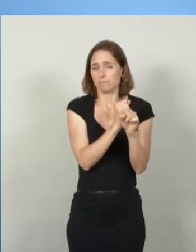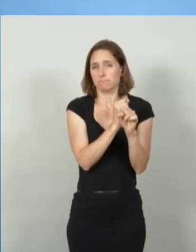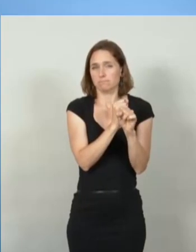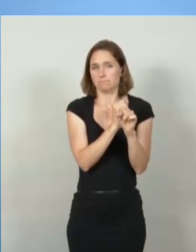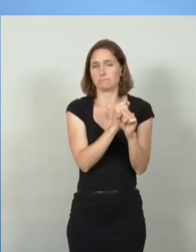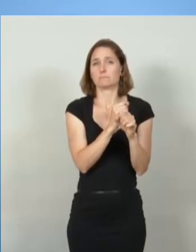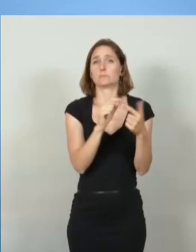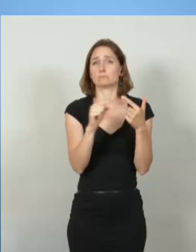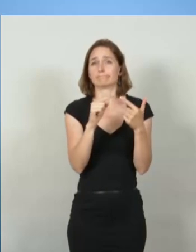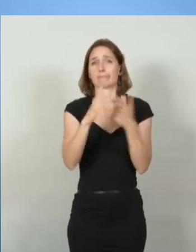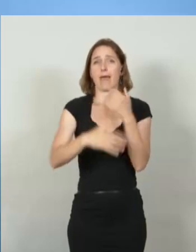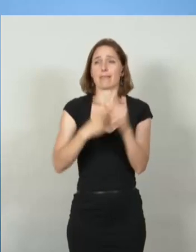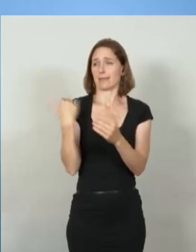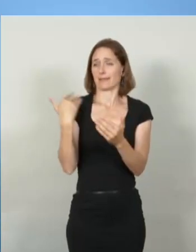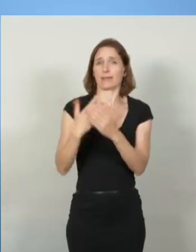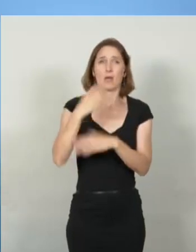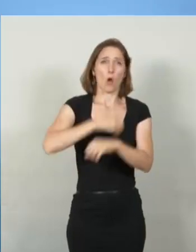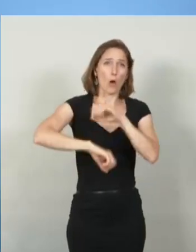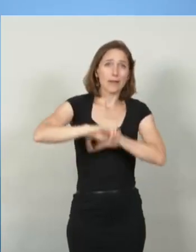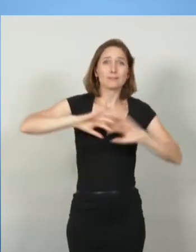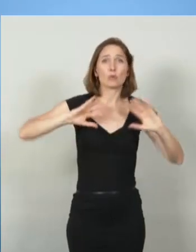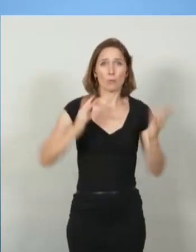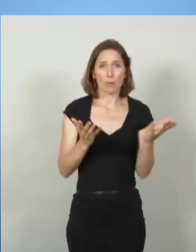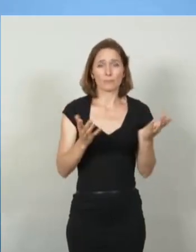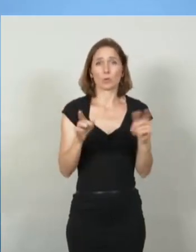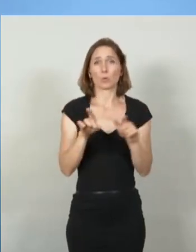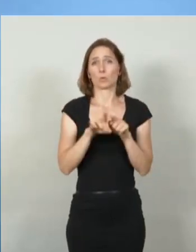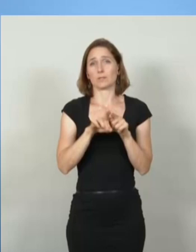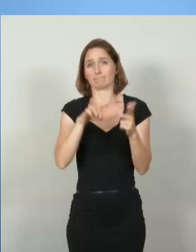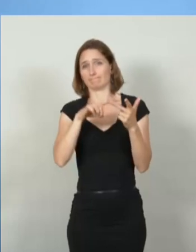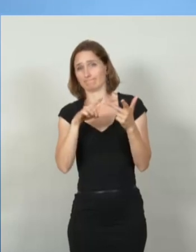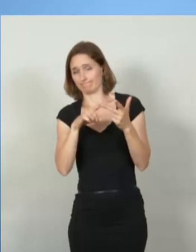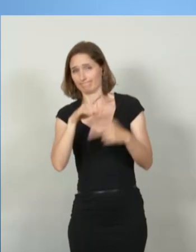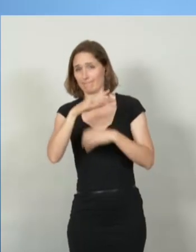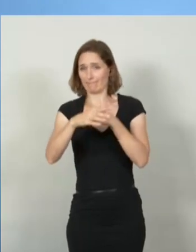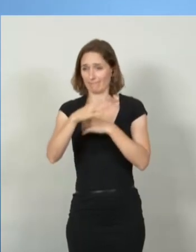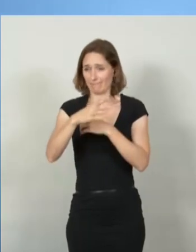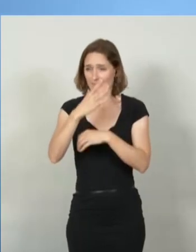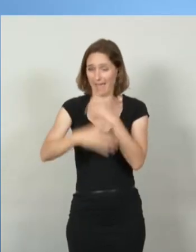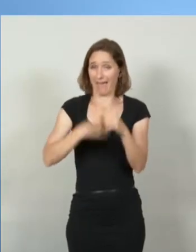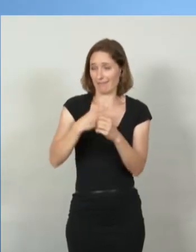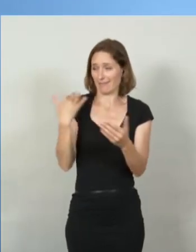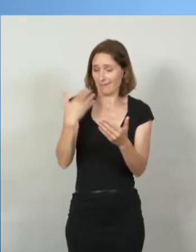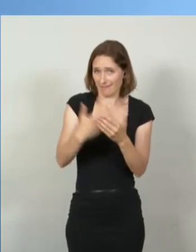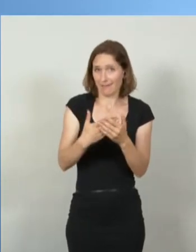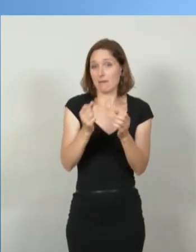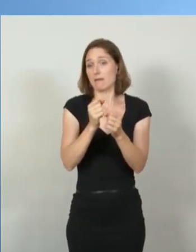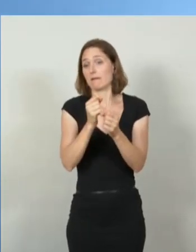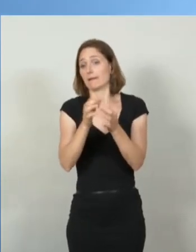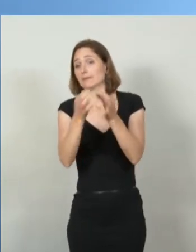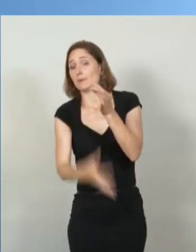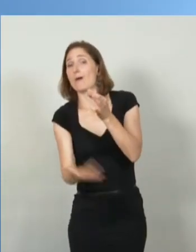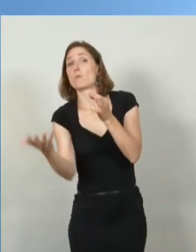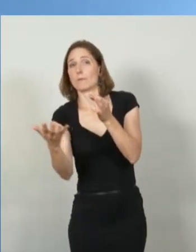cette année et puis ensuite sur les impacts de cette année capitale verte d'abord sur l'approche financière très sommaire